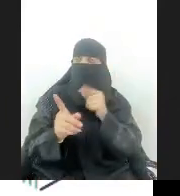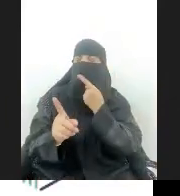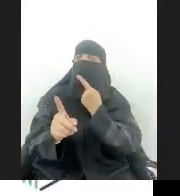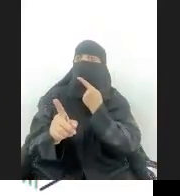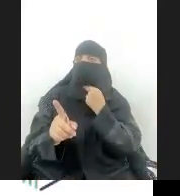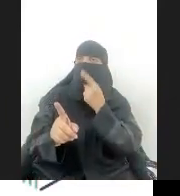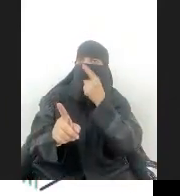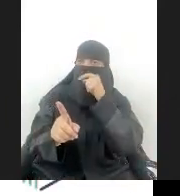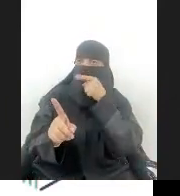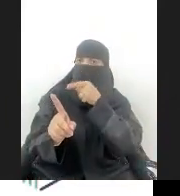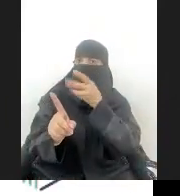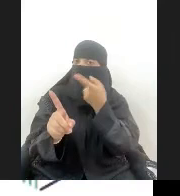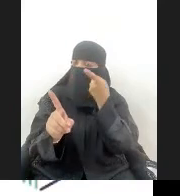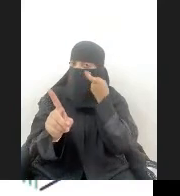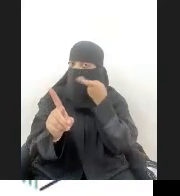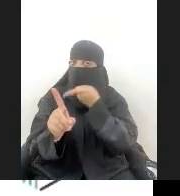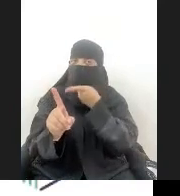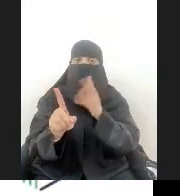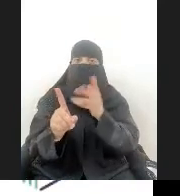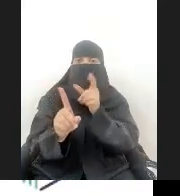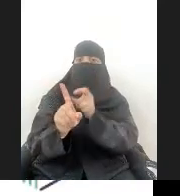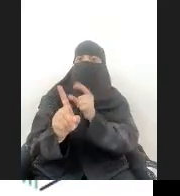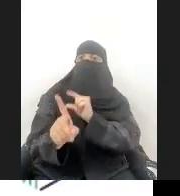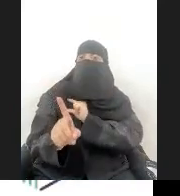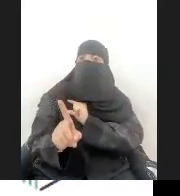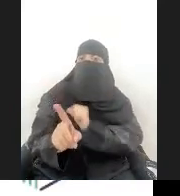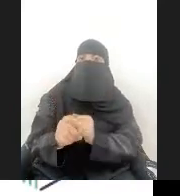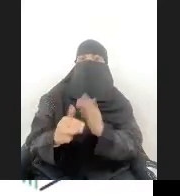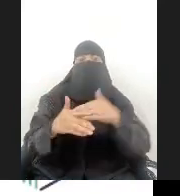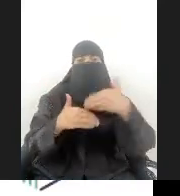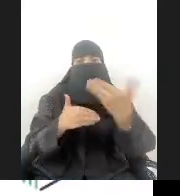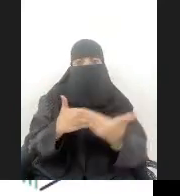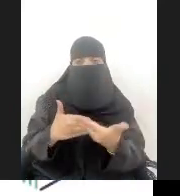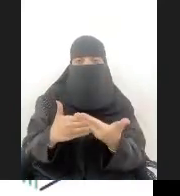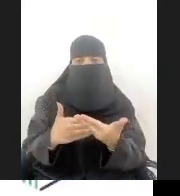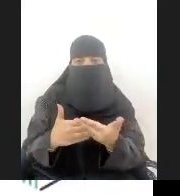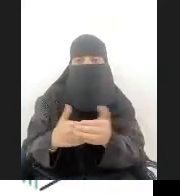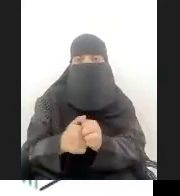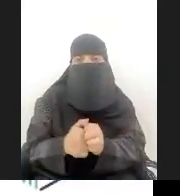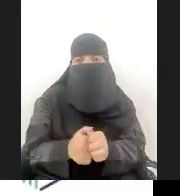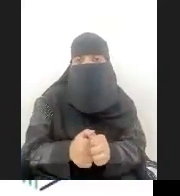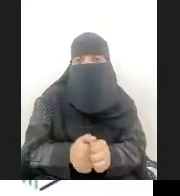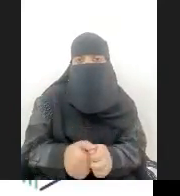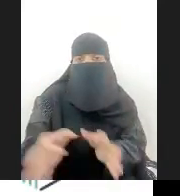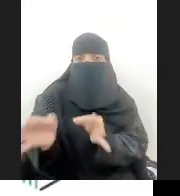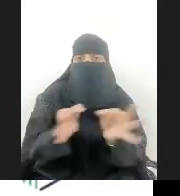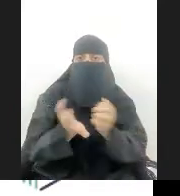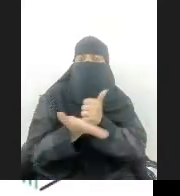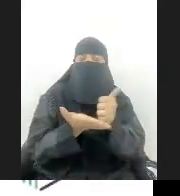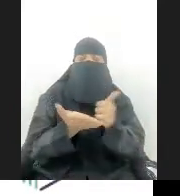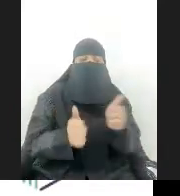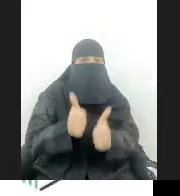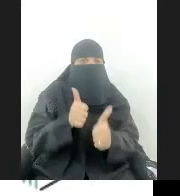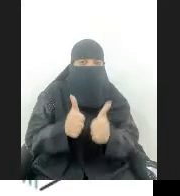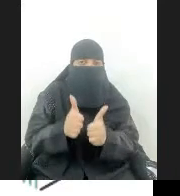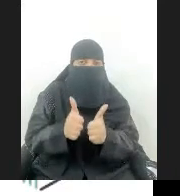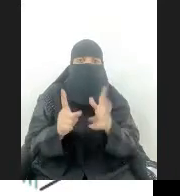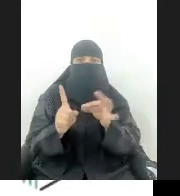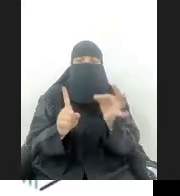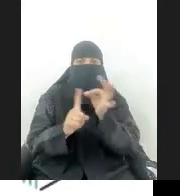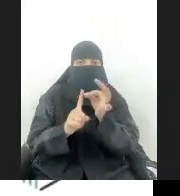الخطوة التي تليها اللي هي تحديد أساليب التقييم. إذن عندنا هدف، وكيف نقيم المتعلم،